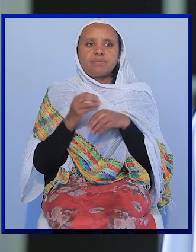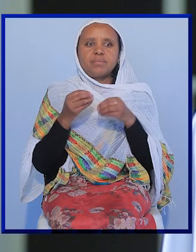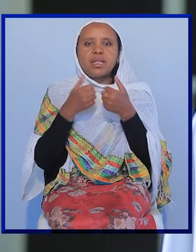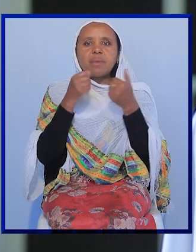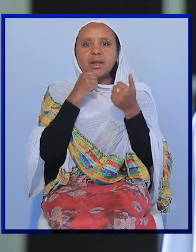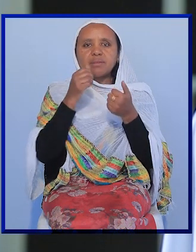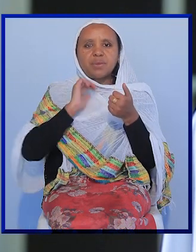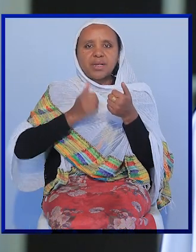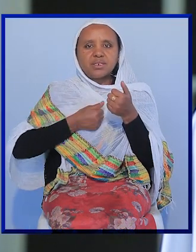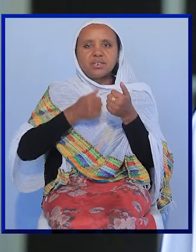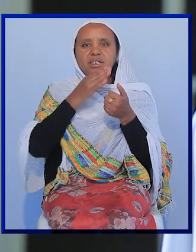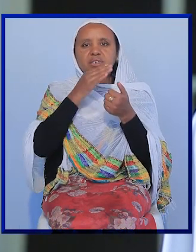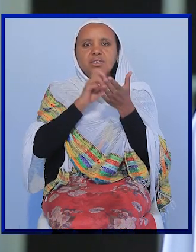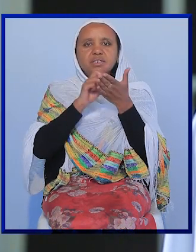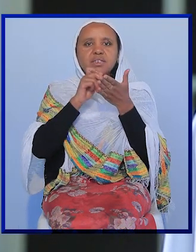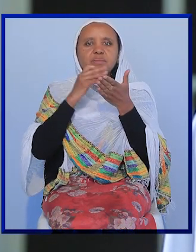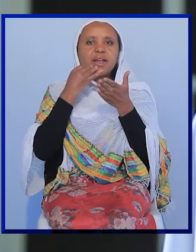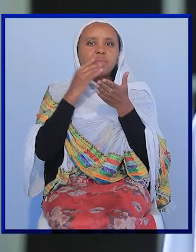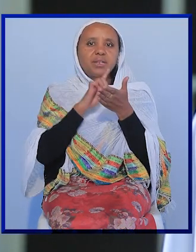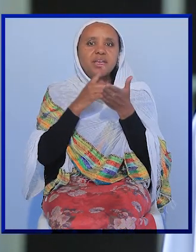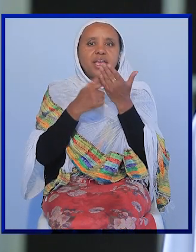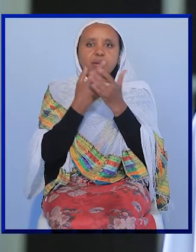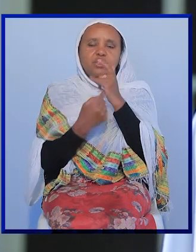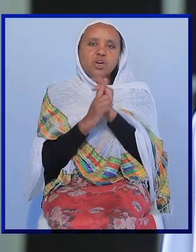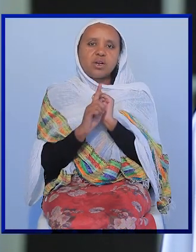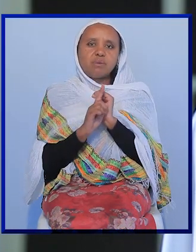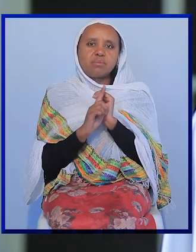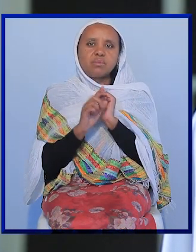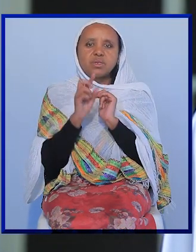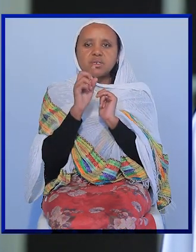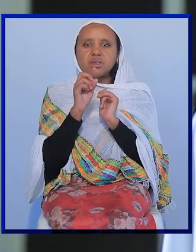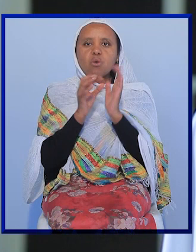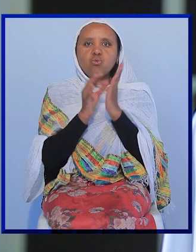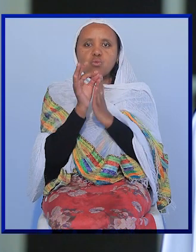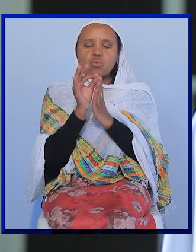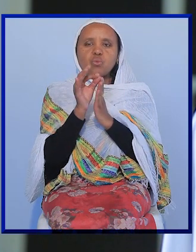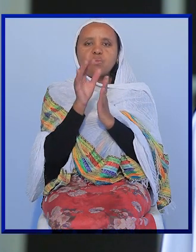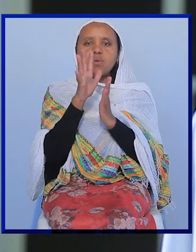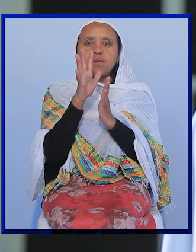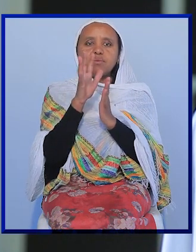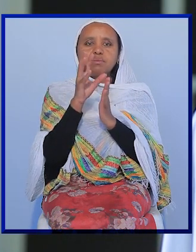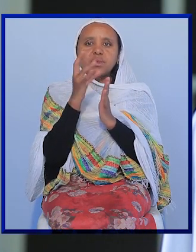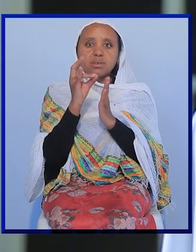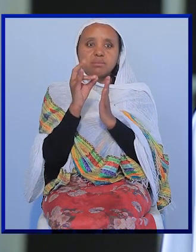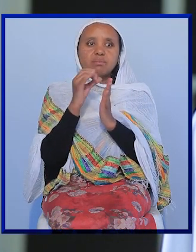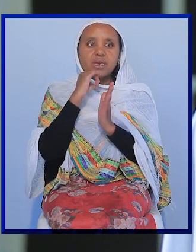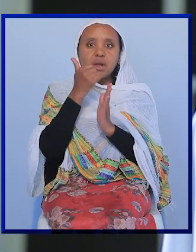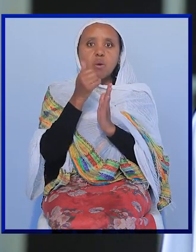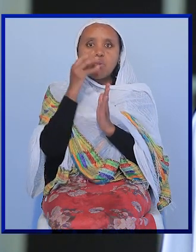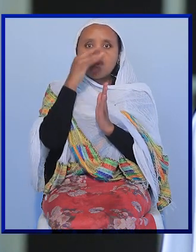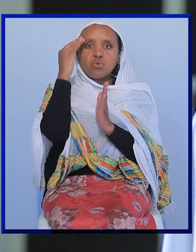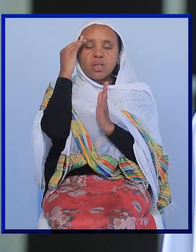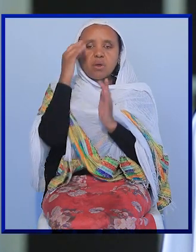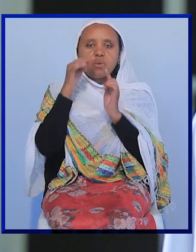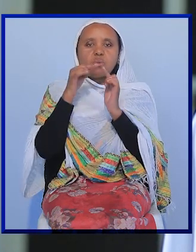የማይለያት እናታችን እመቤታችን ቅድስት ድንግል ማርያም ናት። ይህም ብቻ አይደለም፣ ዘኍልቍ 17:8 ላይ እንዲህም ሆነ፣ በነጋው ሙሴ